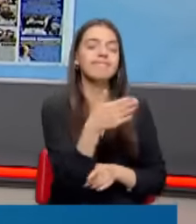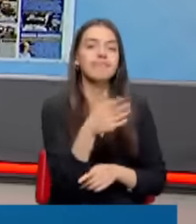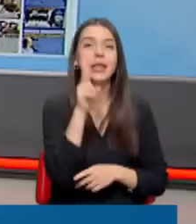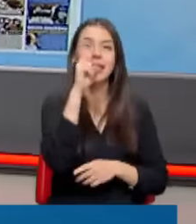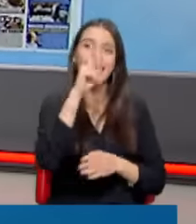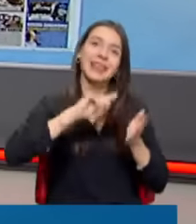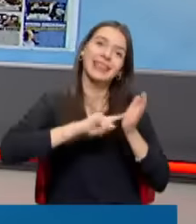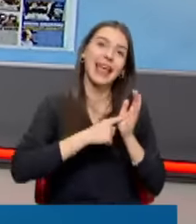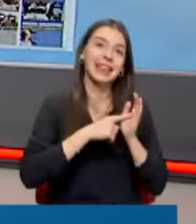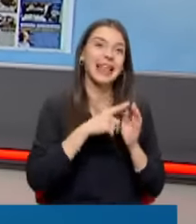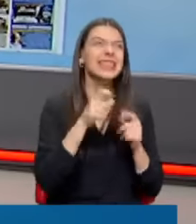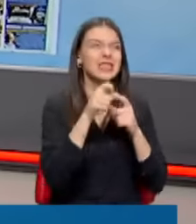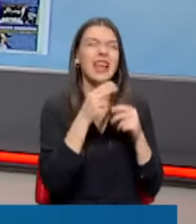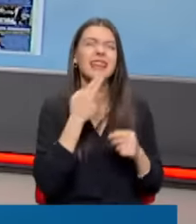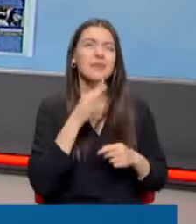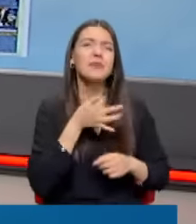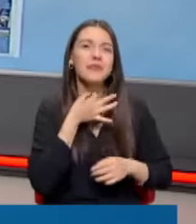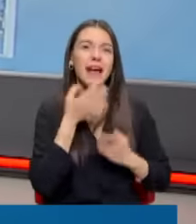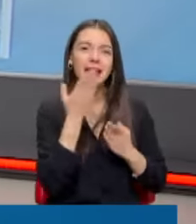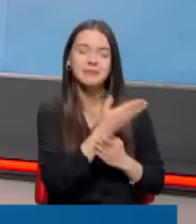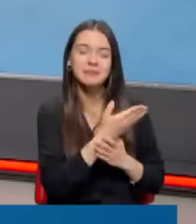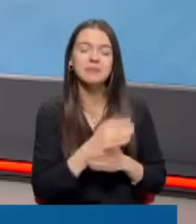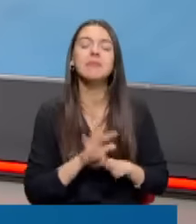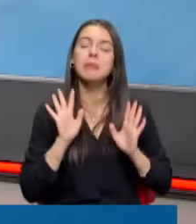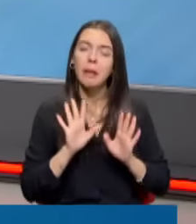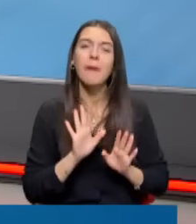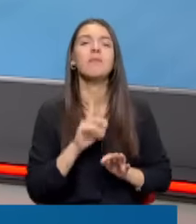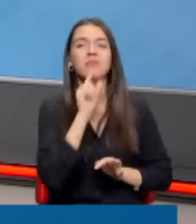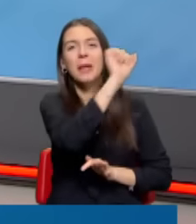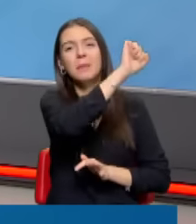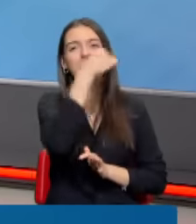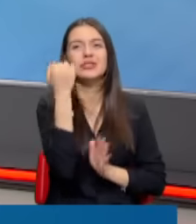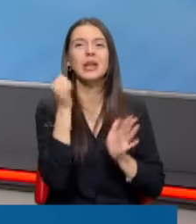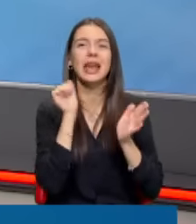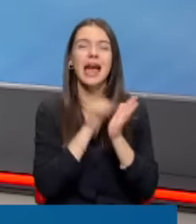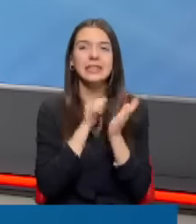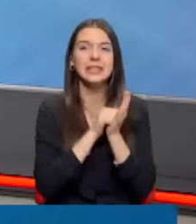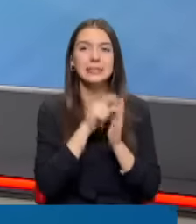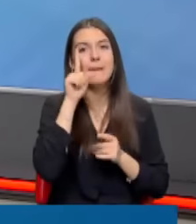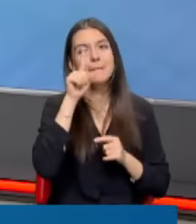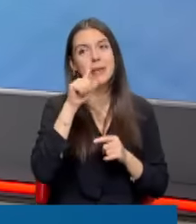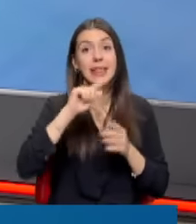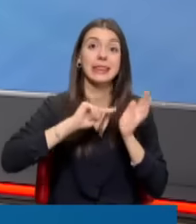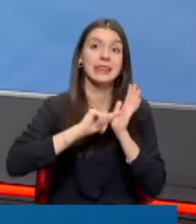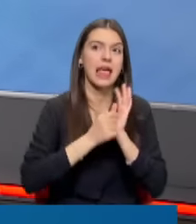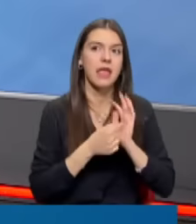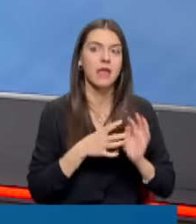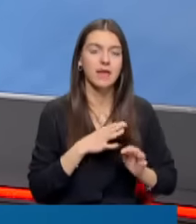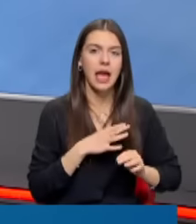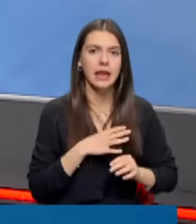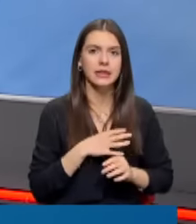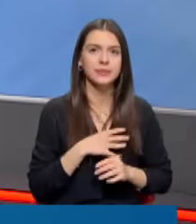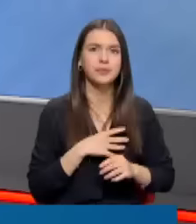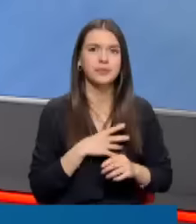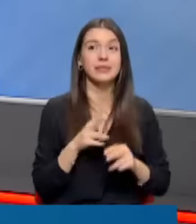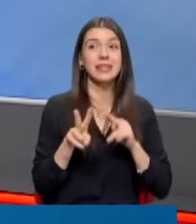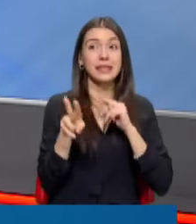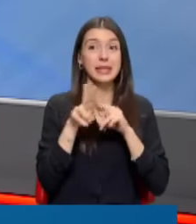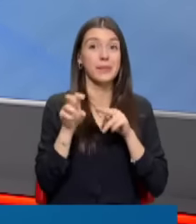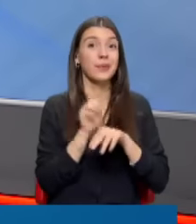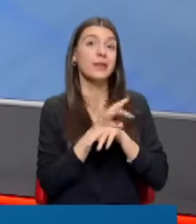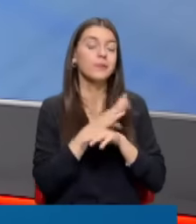edebilir miyim Şeynaz ablacığım? Tamam, Pencere gazetesinden Bir detay kibrinden arınamadı.